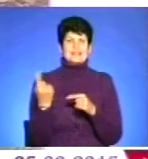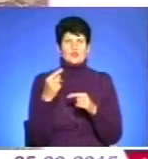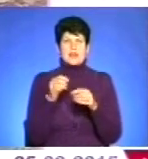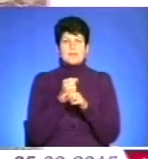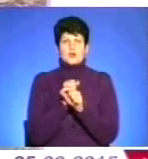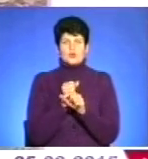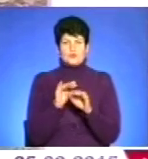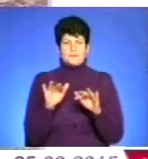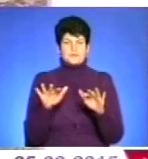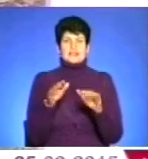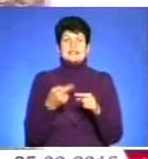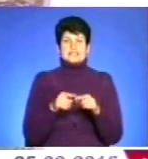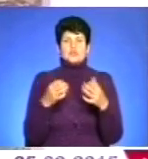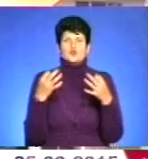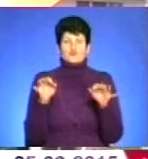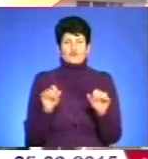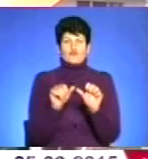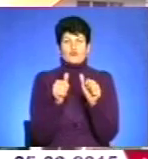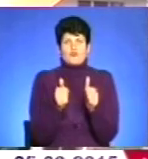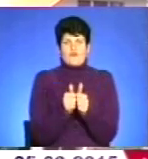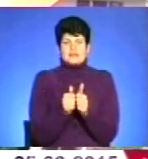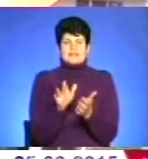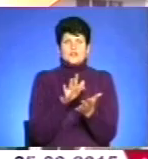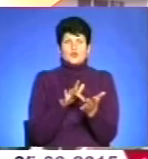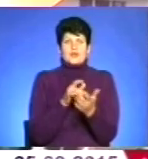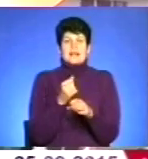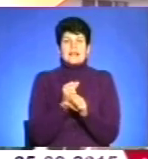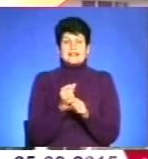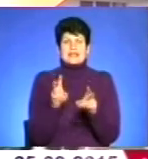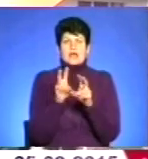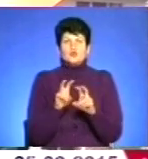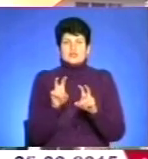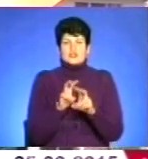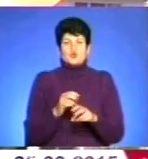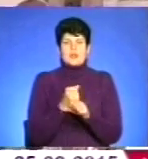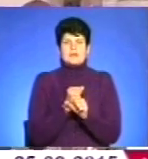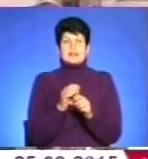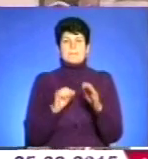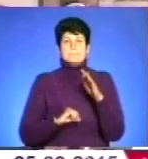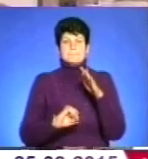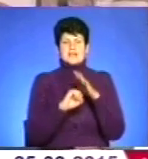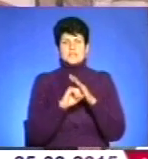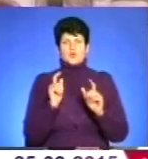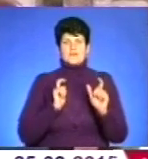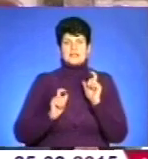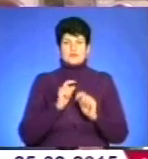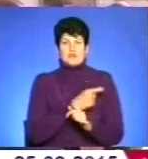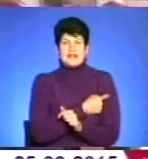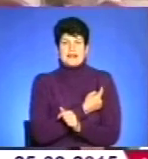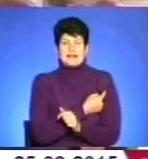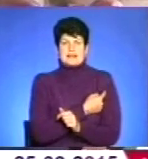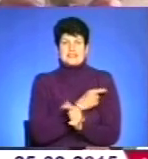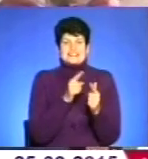простору. Це дозволить сформувати централізовану клініко-діагностичну лабораторію на базі університетської лікарні